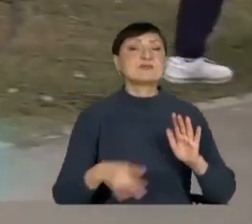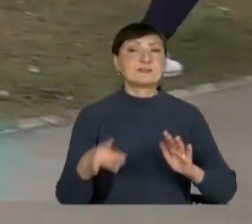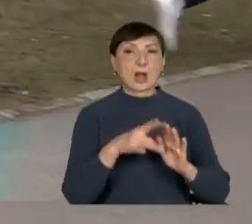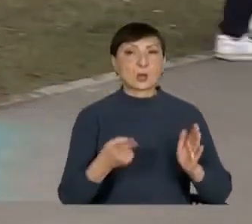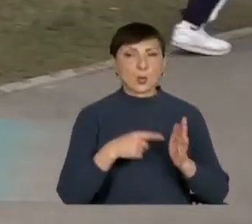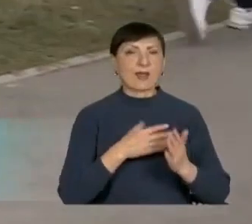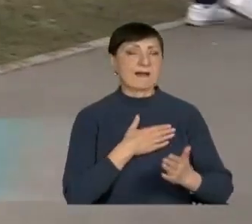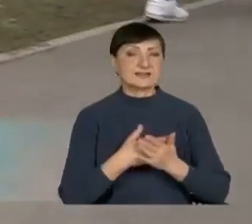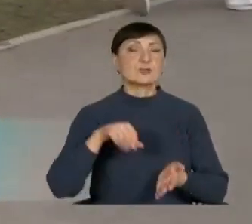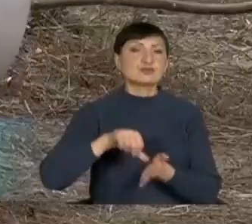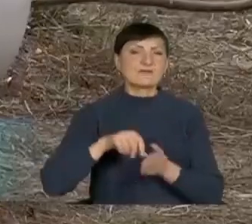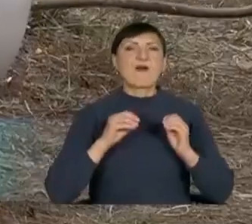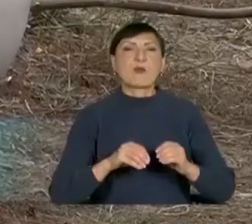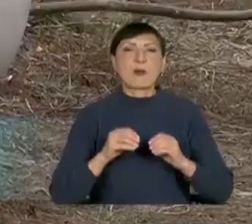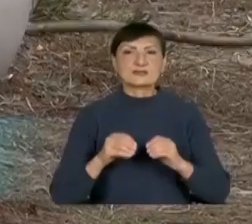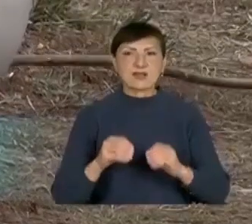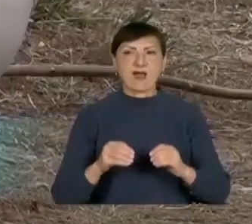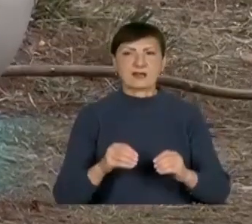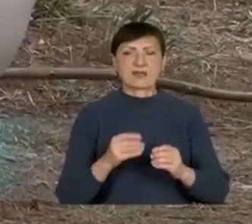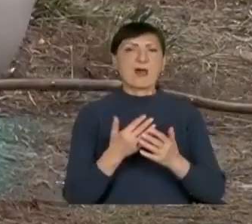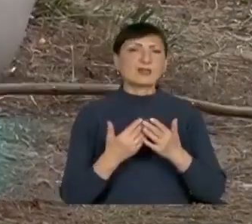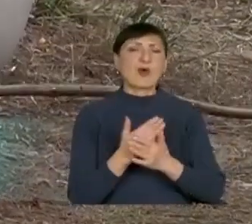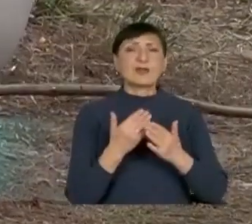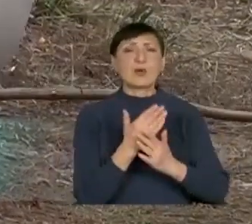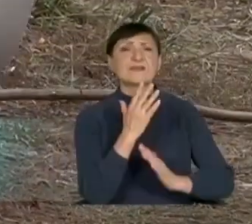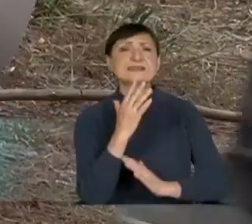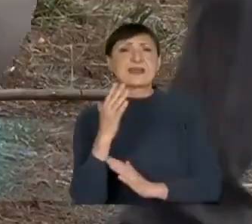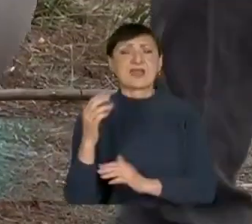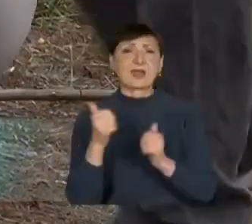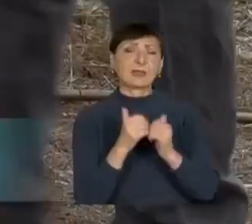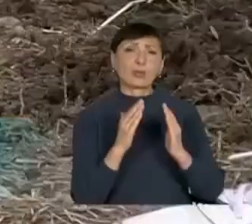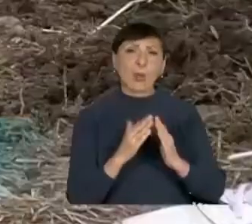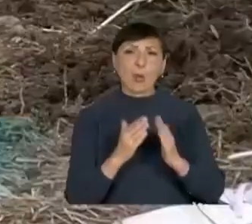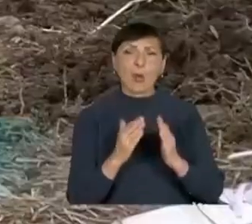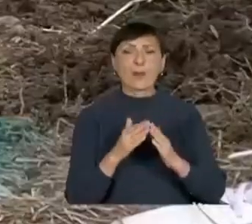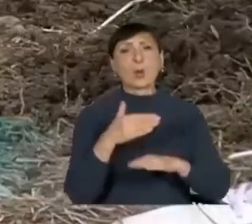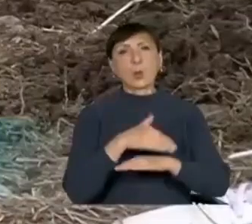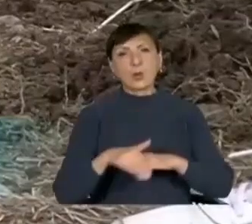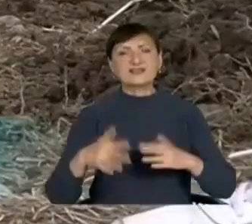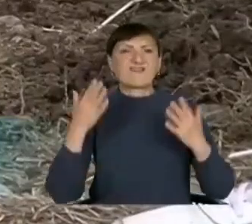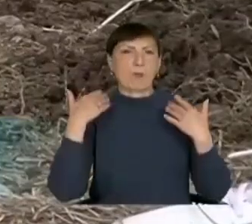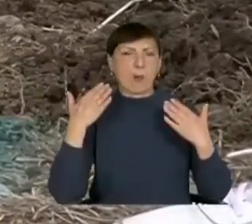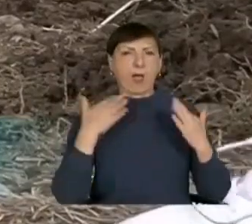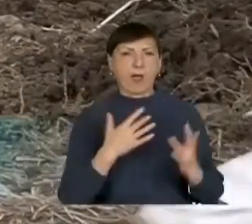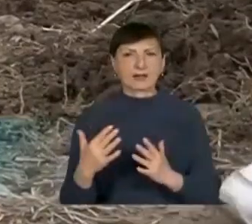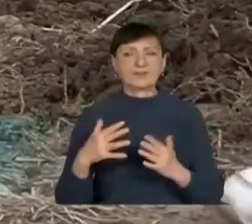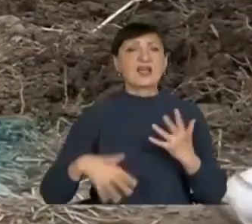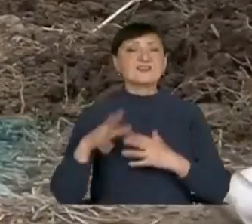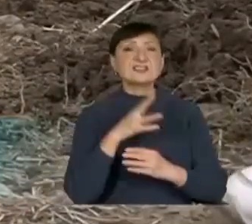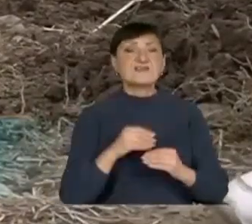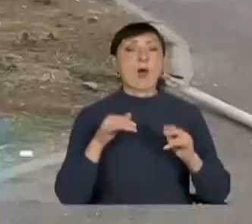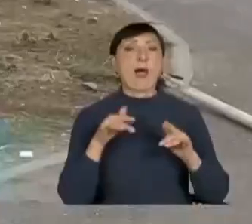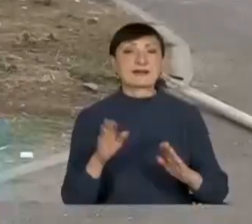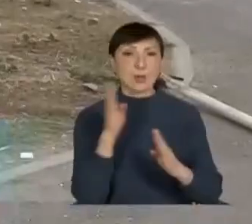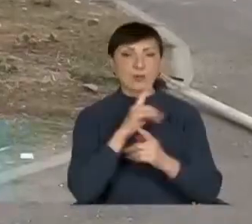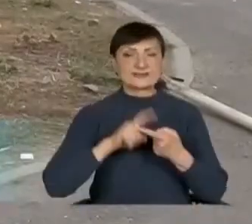города активно участвовали в посадке, разбивая новые зеленые зоны у своих домов вдоль улиц и в парках города. Всего экологическую